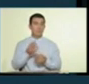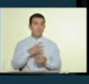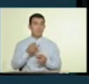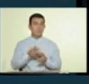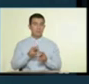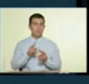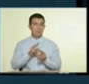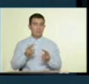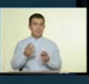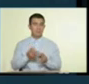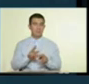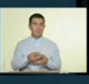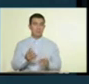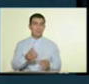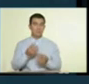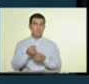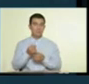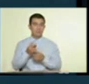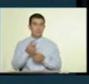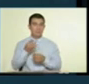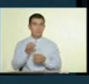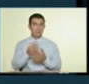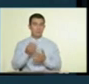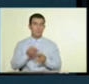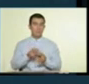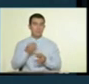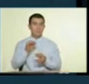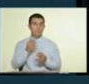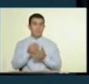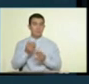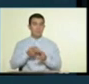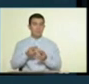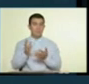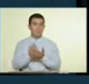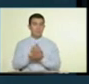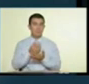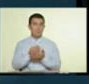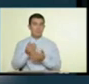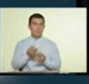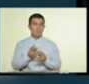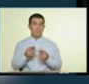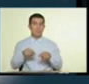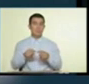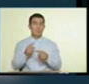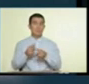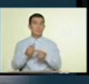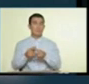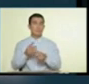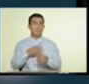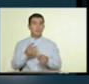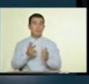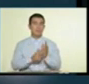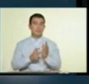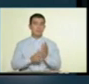12y barobar noma'lum qo'shiluvchini topish uchun yig'indidan ma'lum qo'shiluvchini ayiramiz. 80